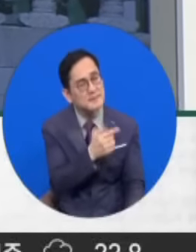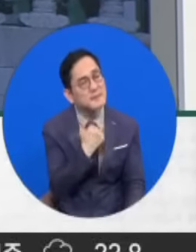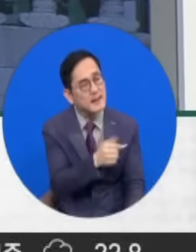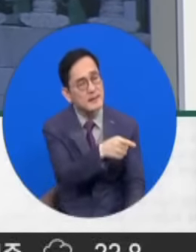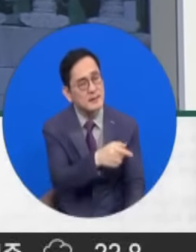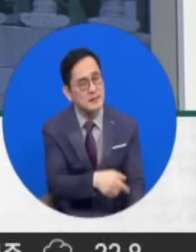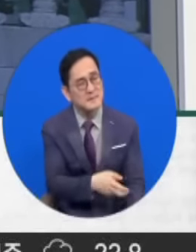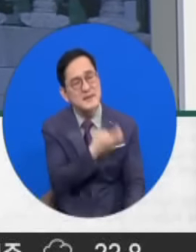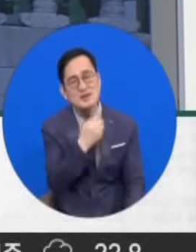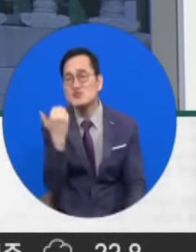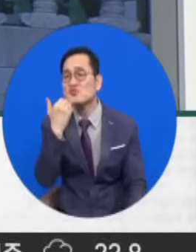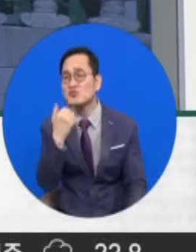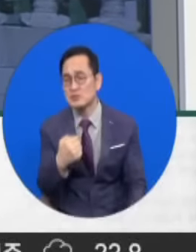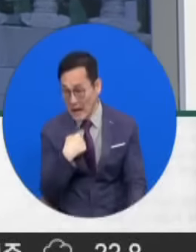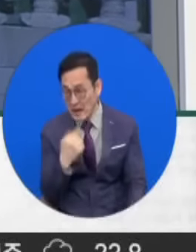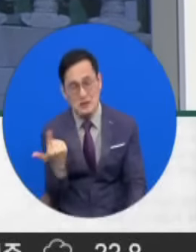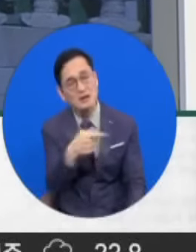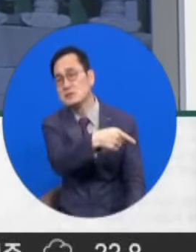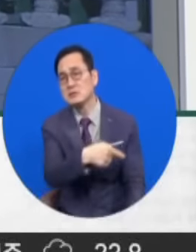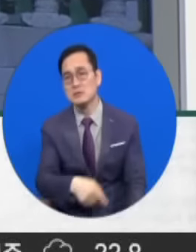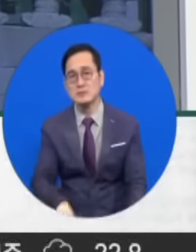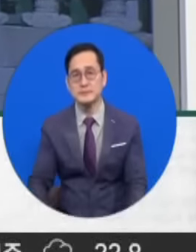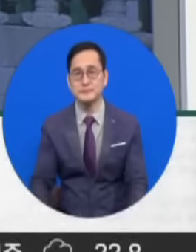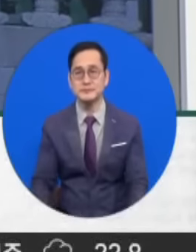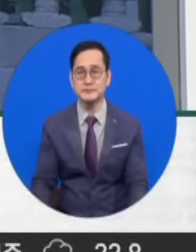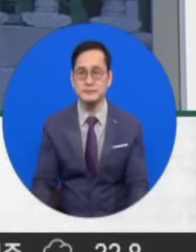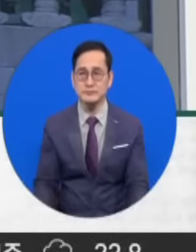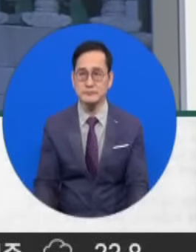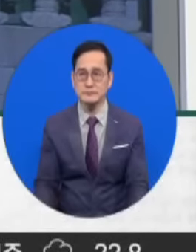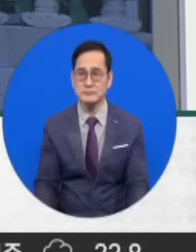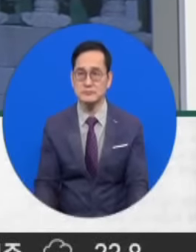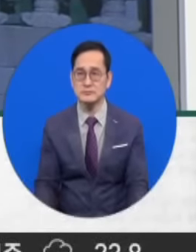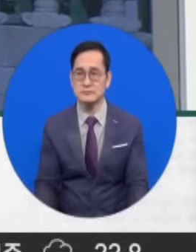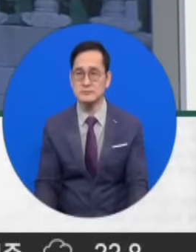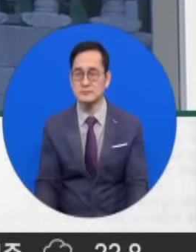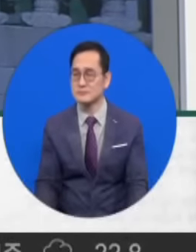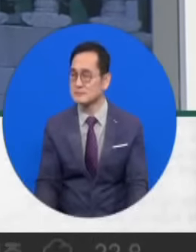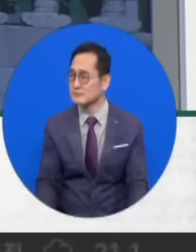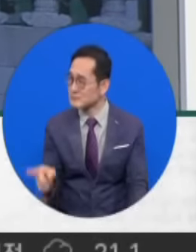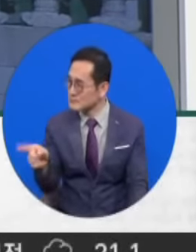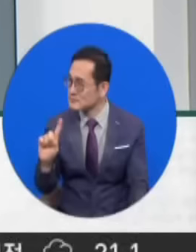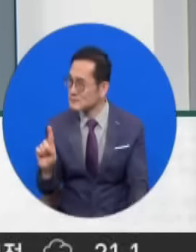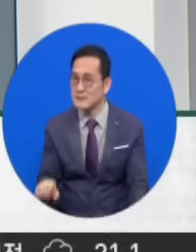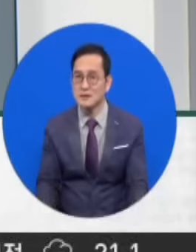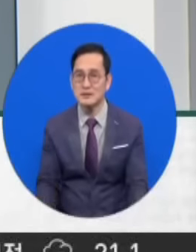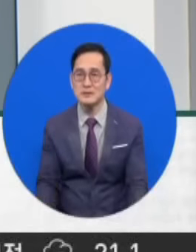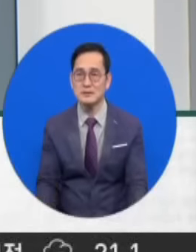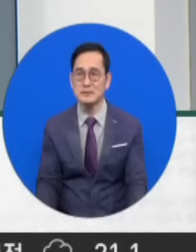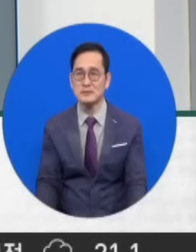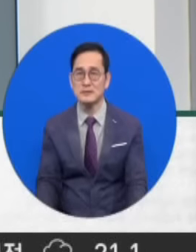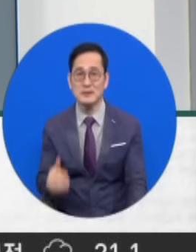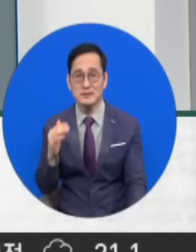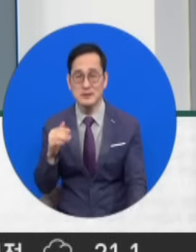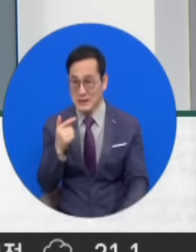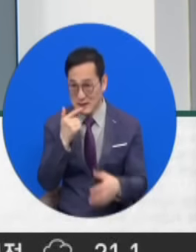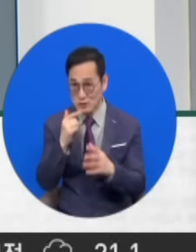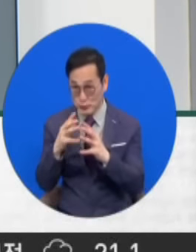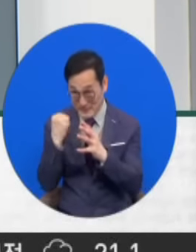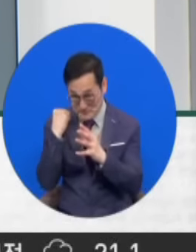사람이다. 당 탄핵의 문이 열린다. 난리가 났는데 어떻게 보십니까? 사실 그 우리 당 입장에선 탄핵이라고 하는